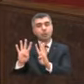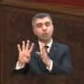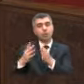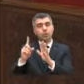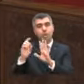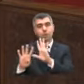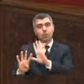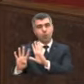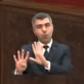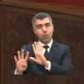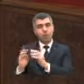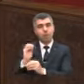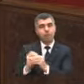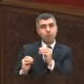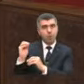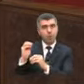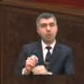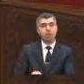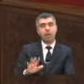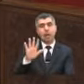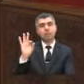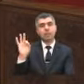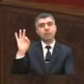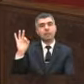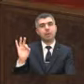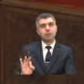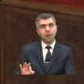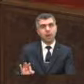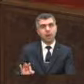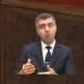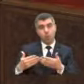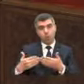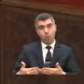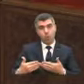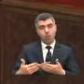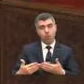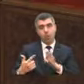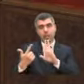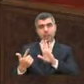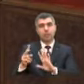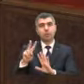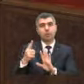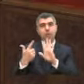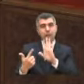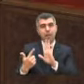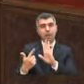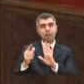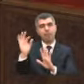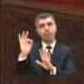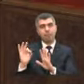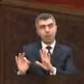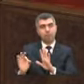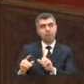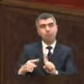هذا التمدرس، كنا في واحد النسبة ديال 50%، وصلنا اليوم ل 72.5%، تجاوزنا